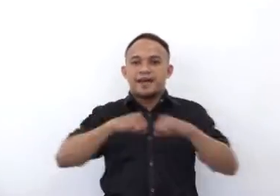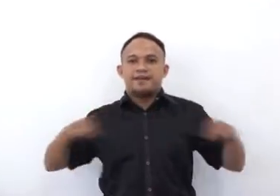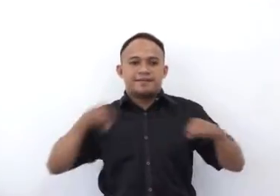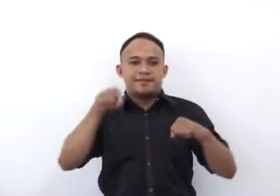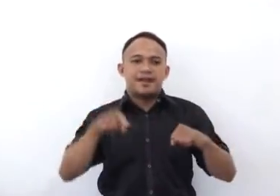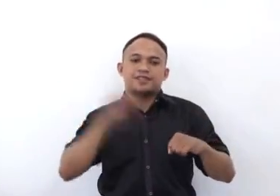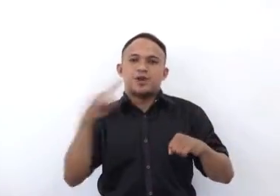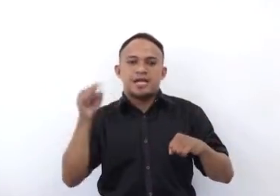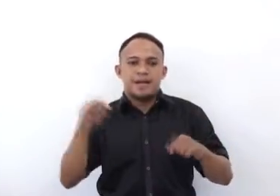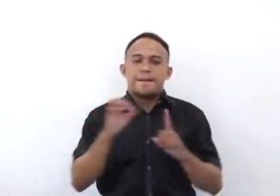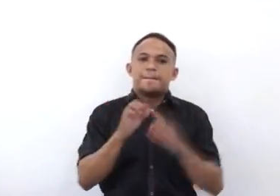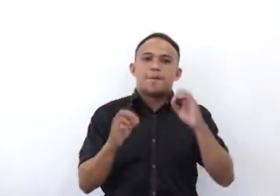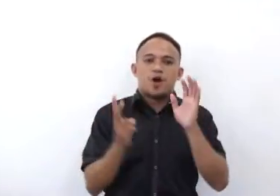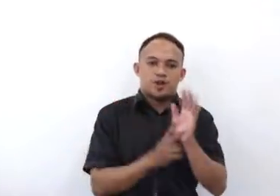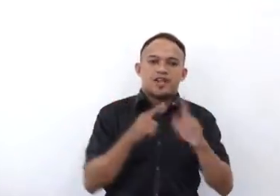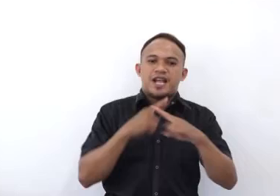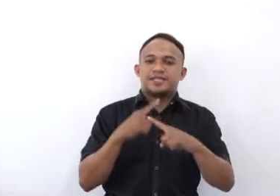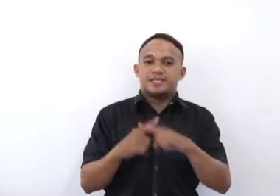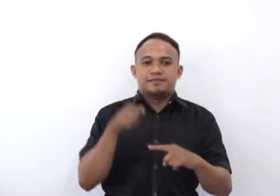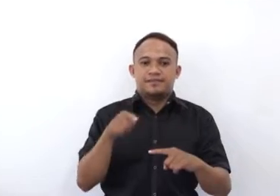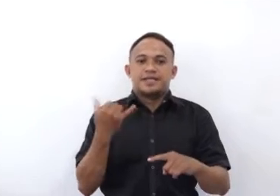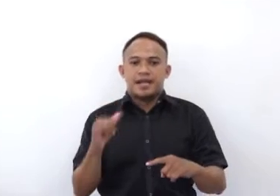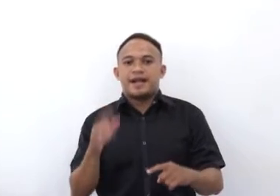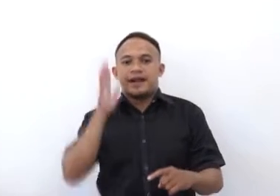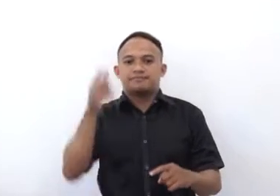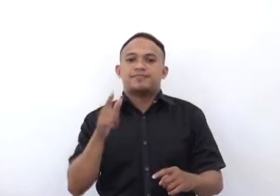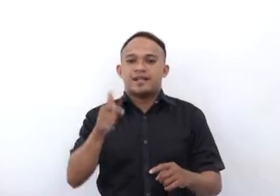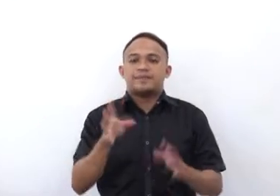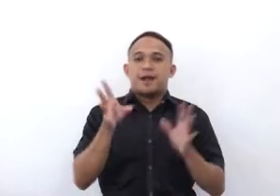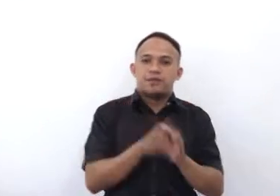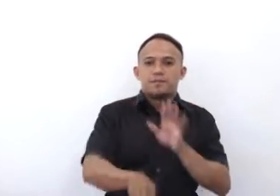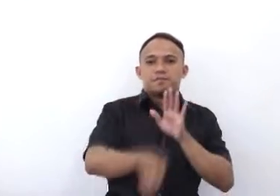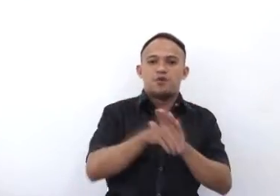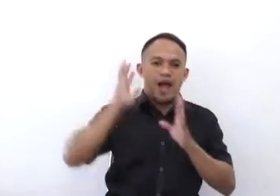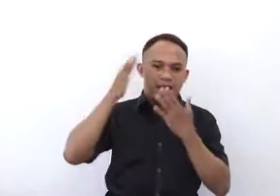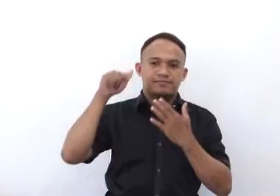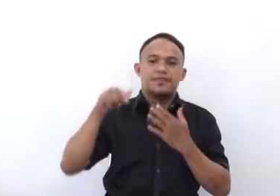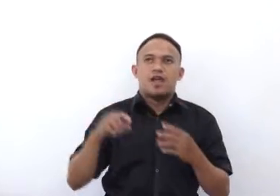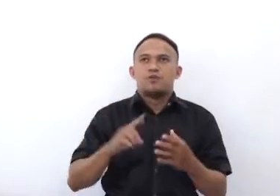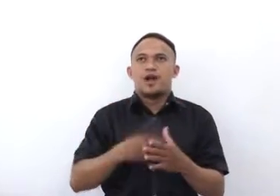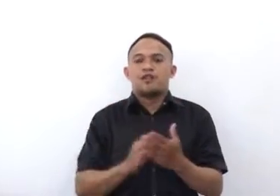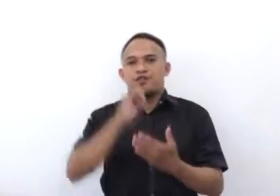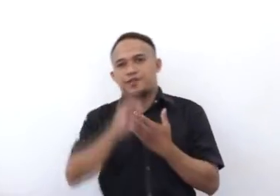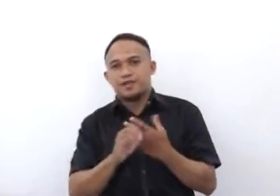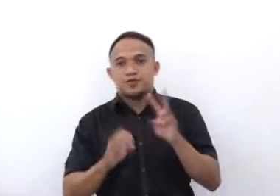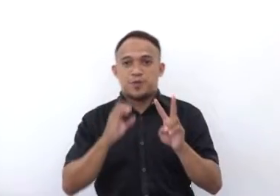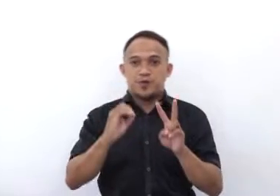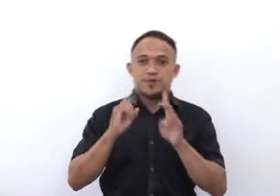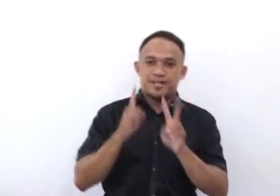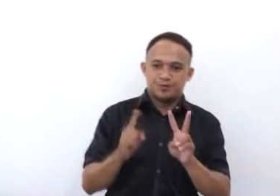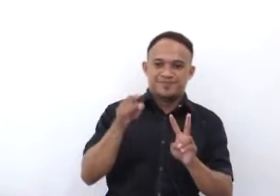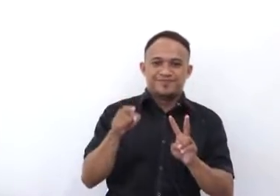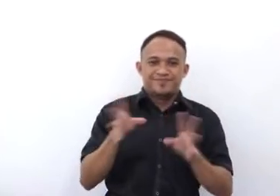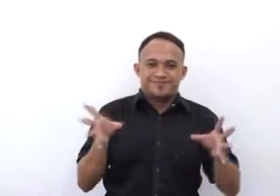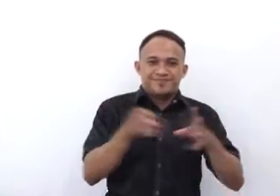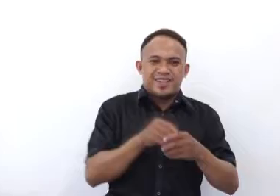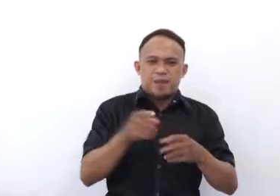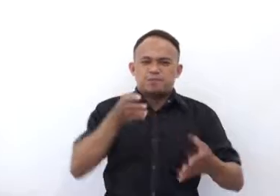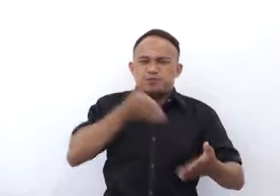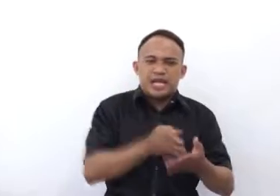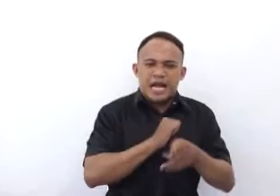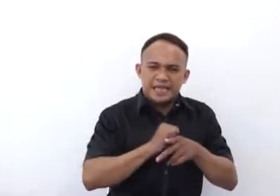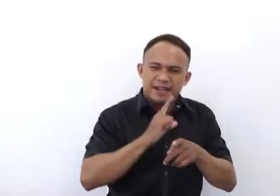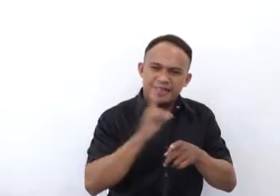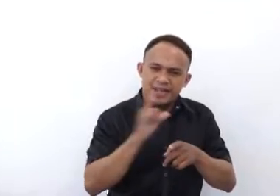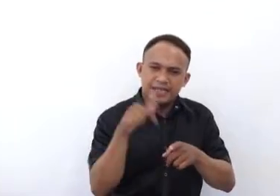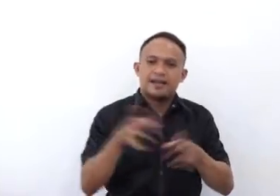dan pelatih menuju Pekan Olahraga Nasional 20 yang akan dilaksanakan di Papua Oktober